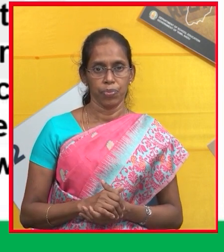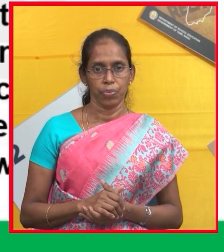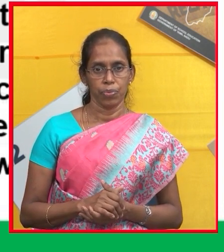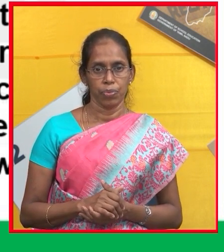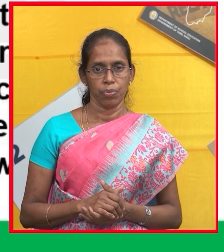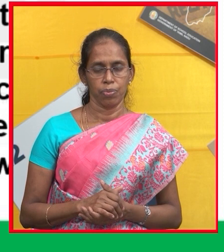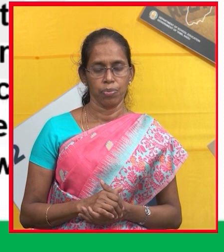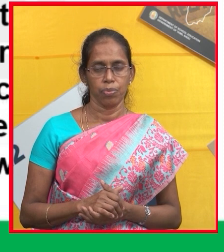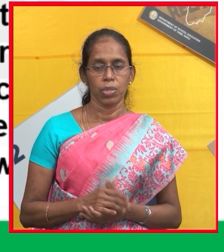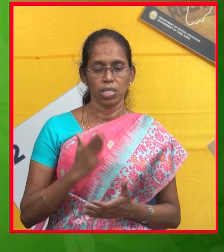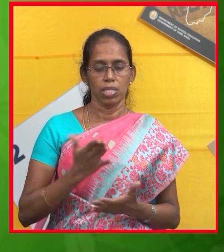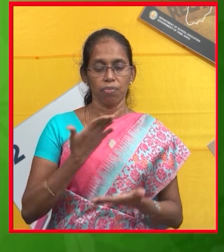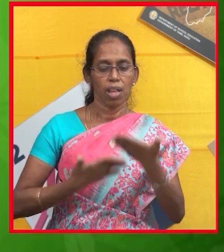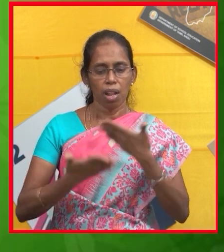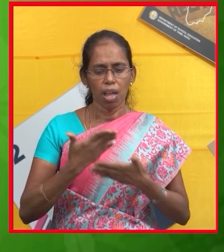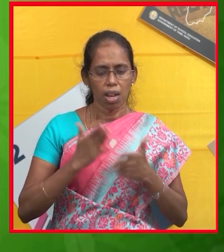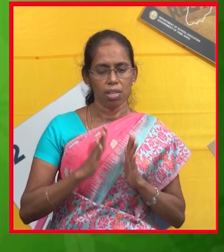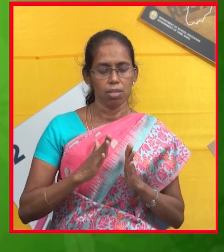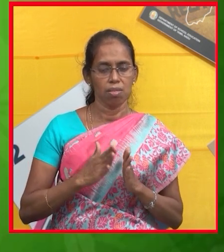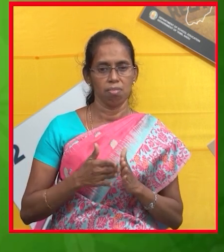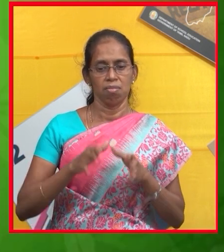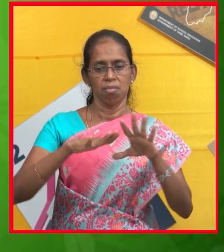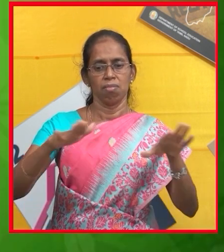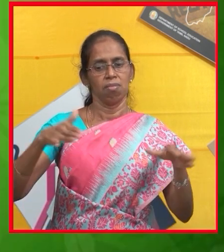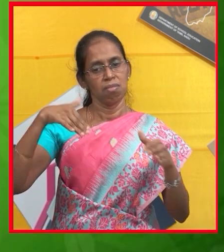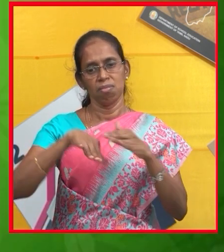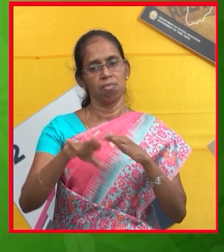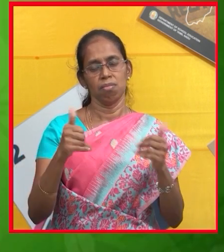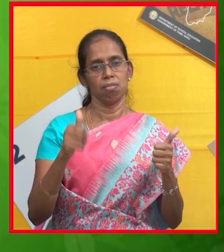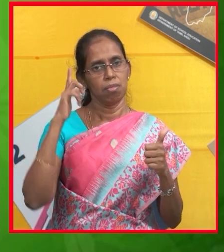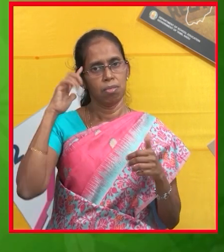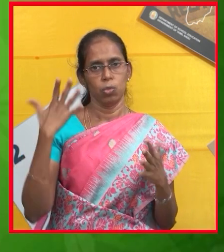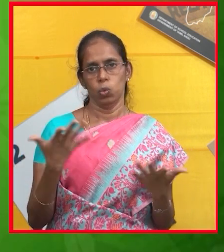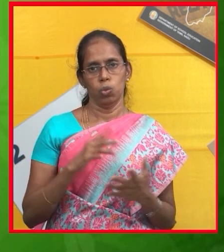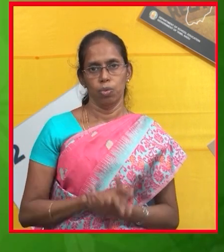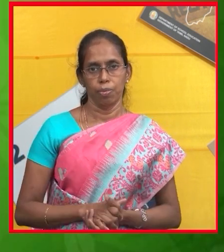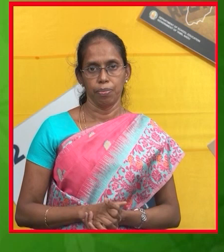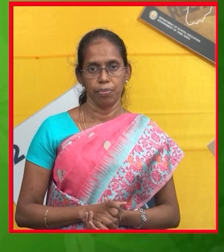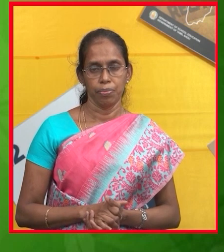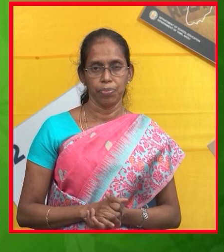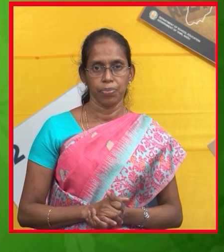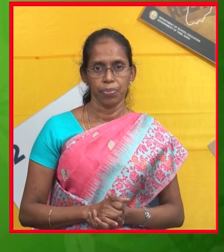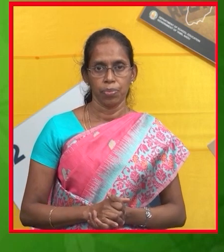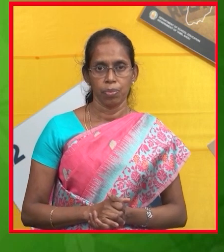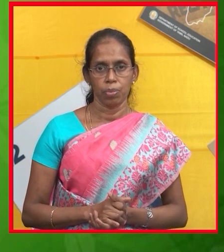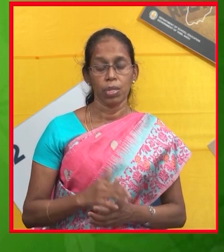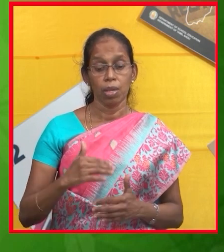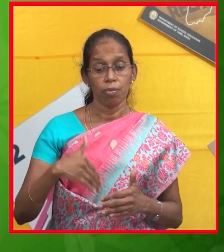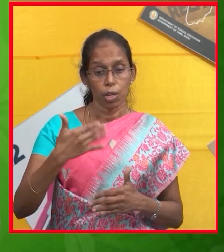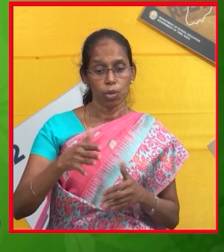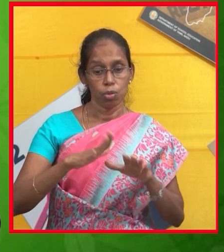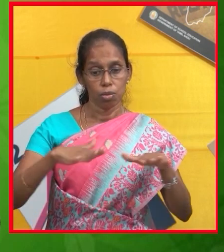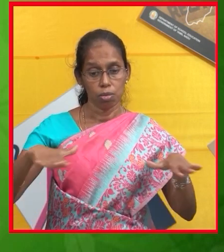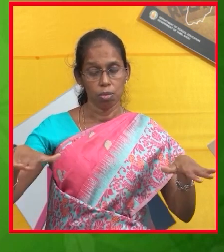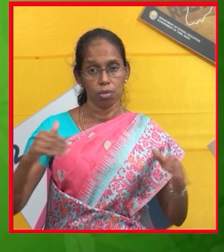tactical aspects as well. இப்போ என்ன கொஷின் அவங்க கேட்குறாங்க இன்டர்வியூவர் அப்படின்னா, உங்களுக்கு இந்த எக்ஸ்பெடிஷன் வந்து போகிறதுக்கு முன்னாடி